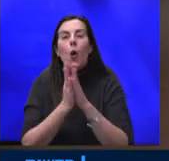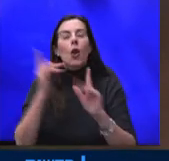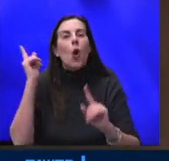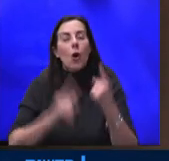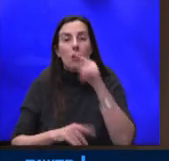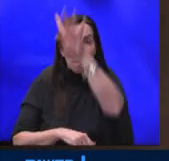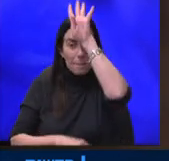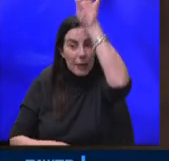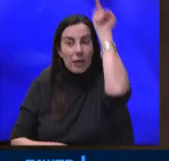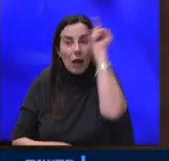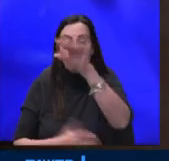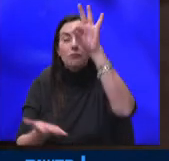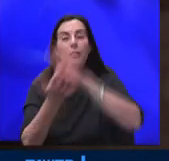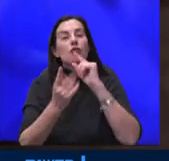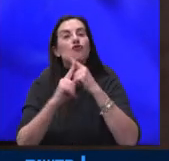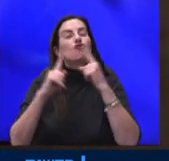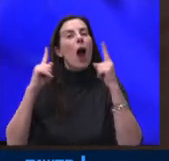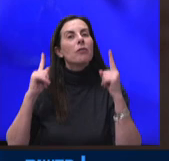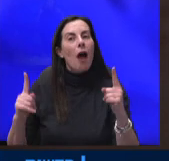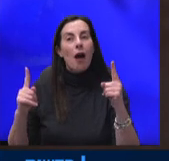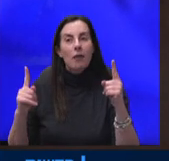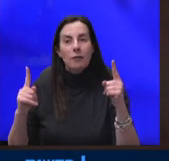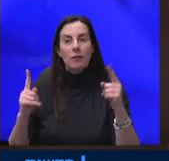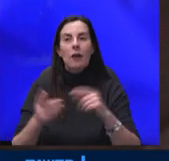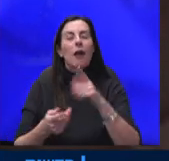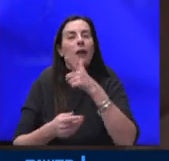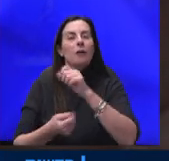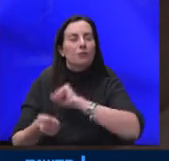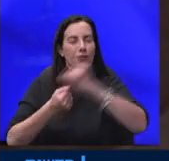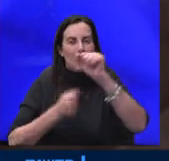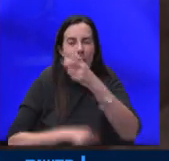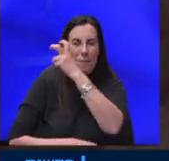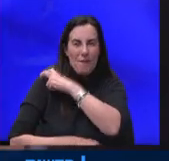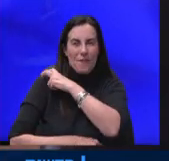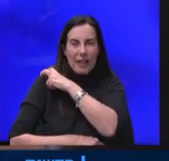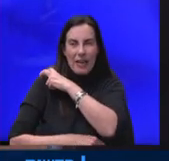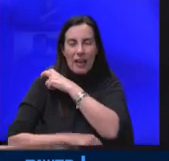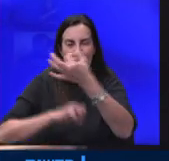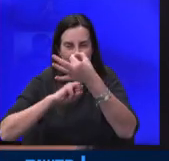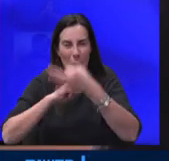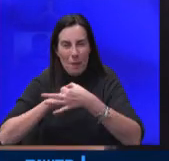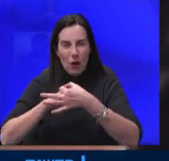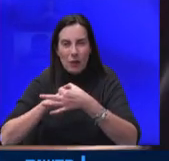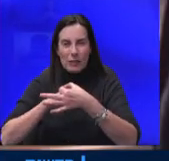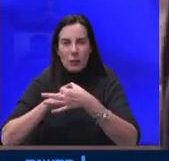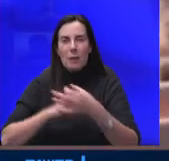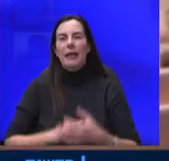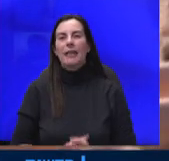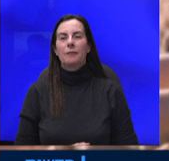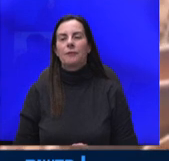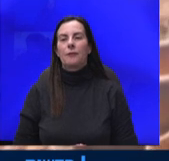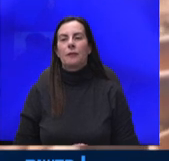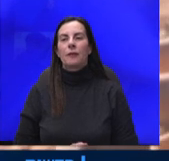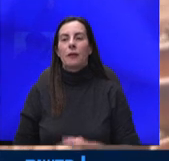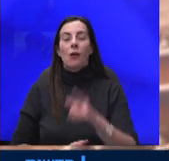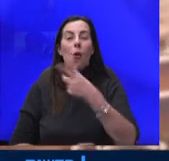בזמן שבטהרן מציינים את יום השנה הראשון לחיסולו של מפקד כוח קוץ במשמרות המהפכה, קאסם סולימני,